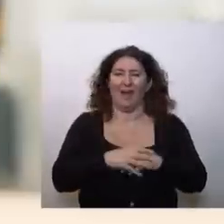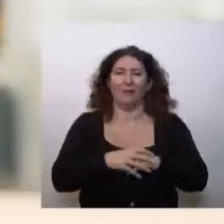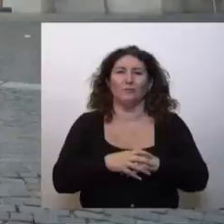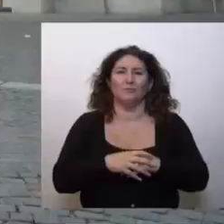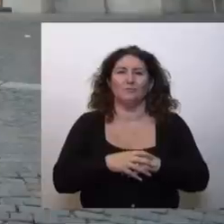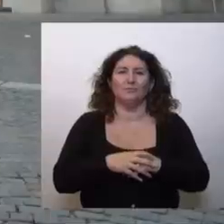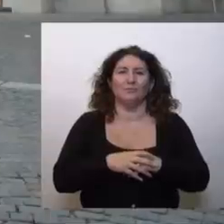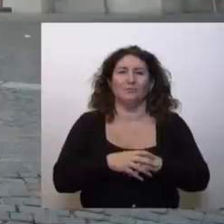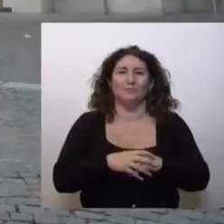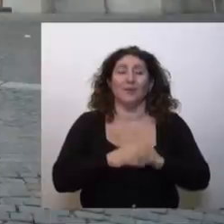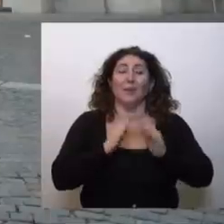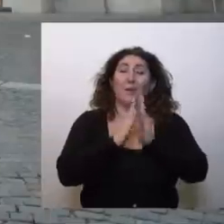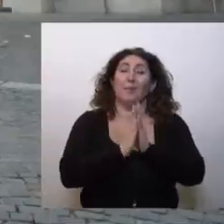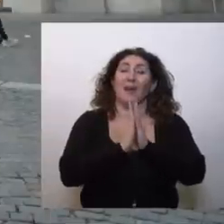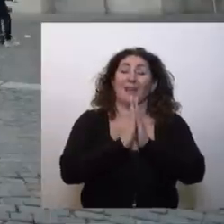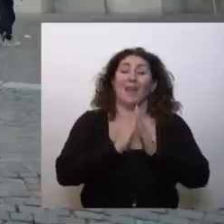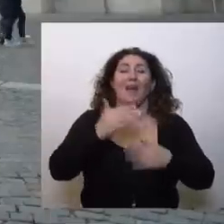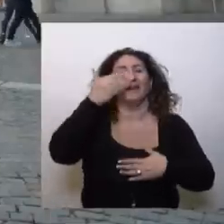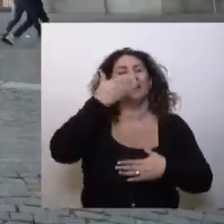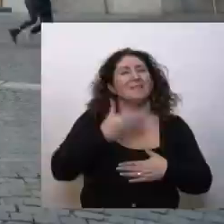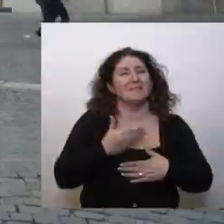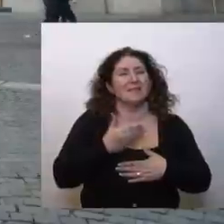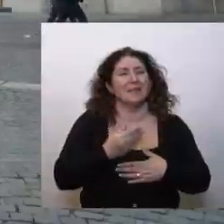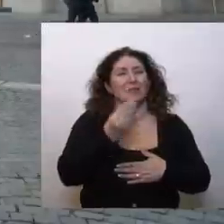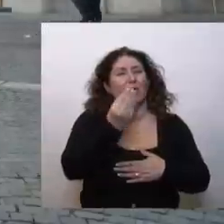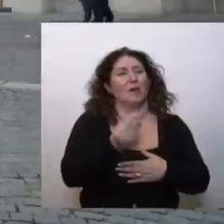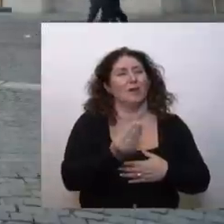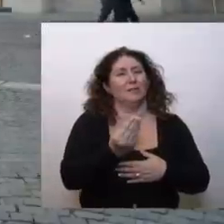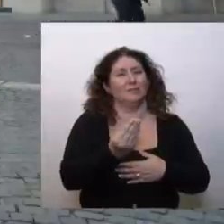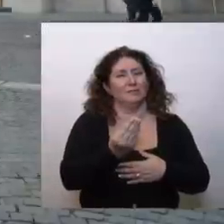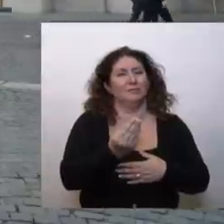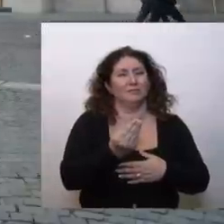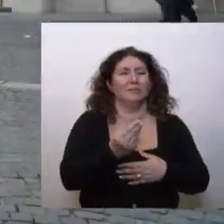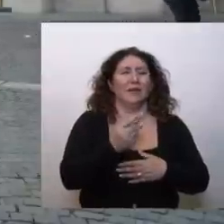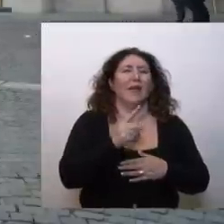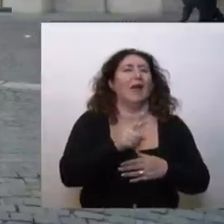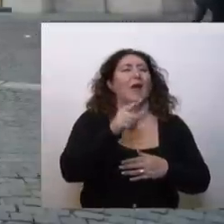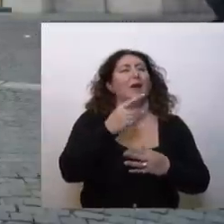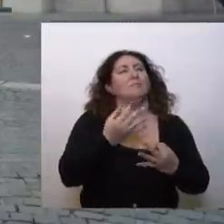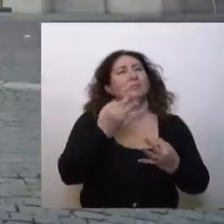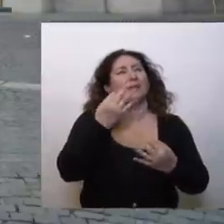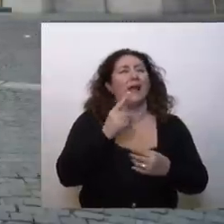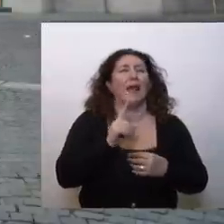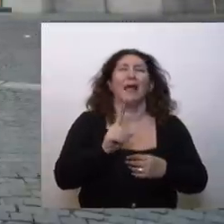alla Sindone ci aiuta a comprendere che preghiera non ad un Dio lontano,